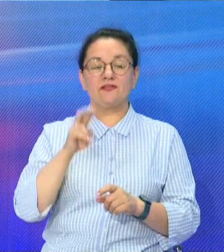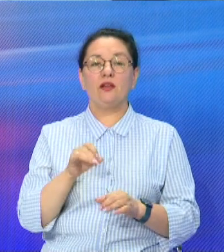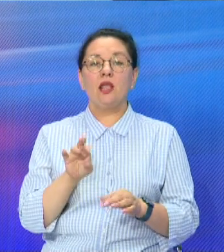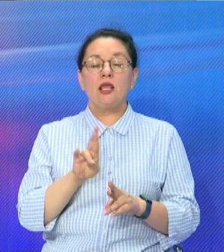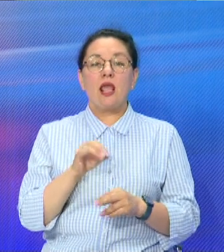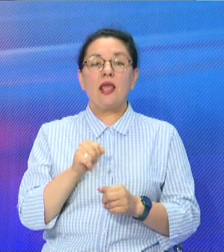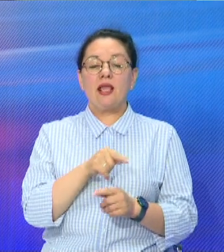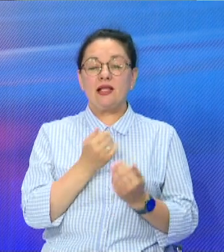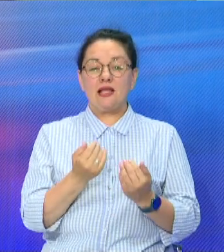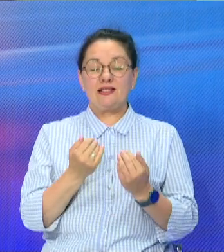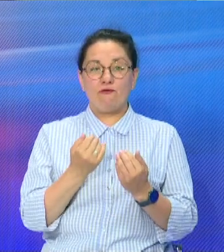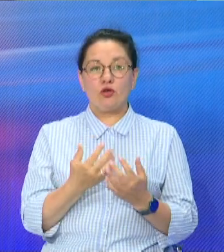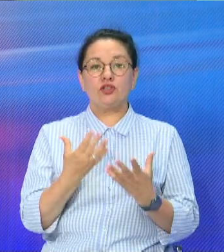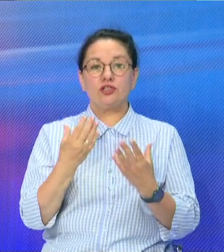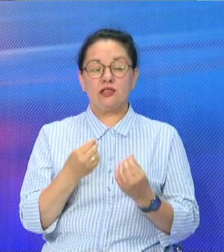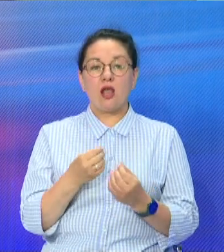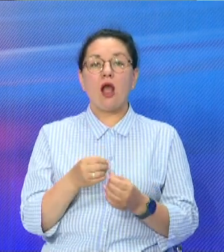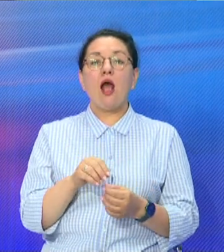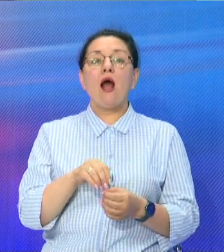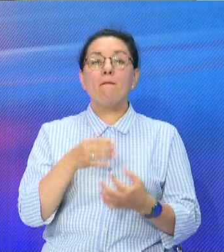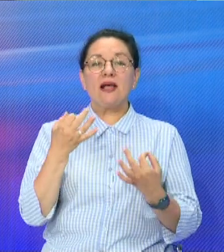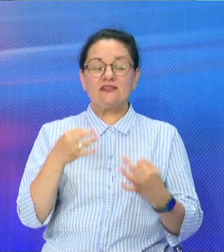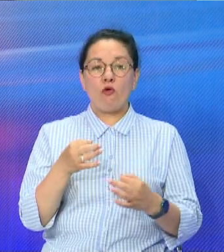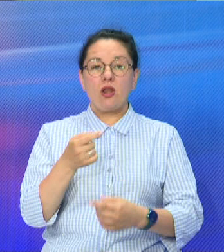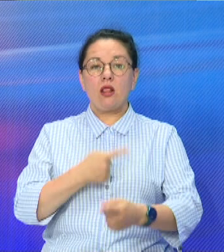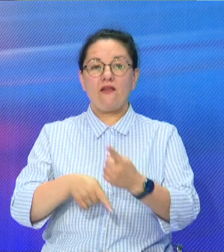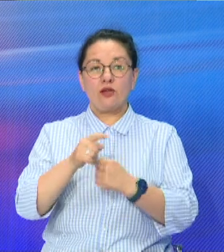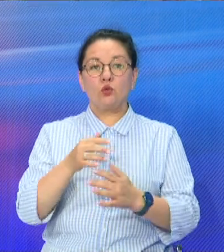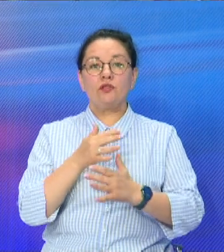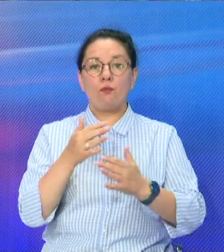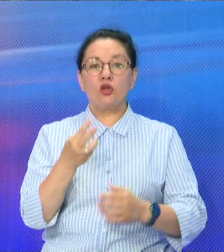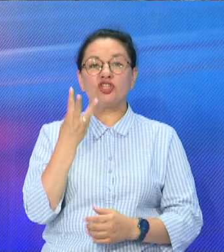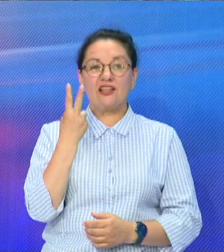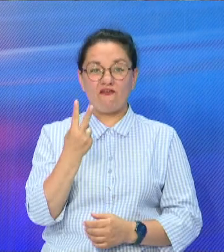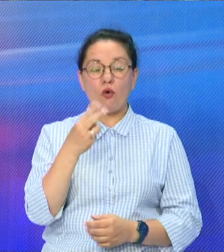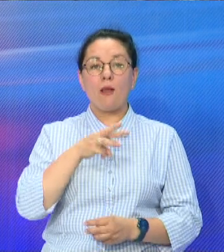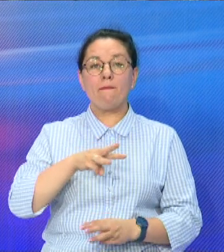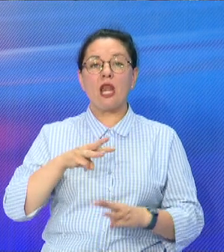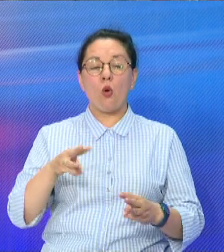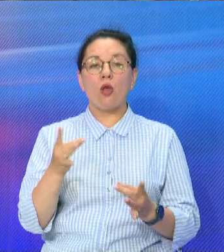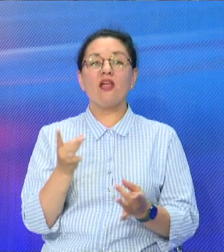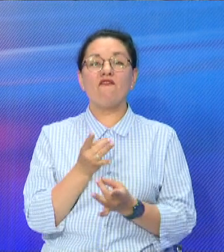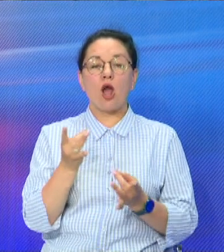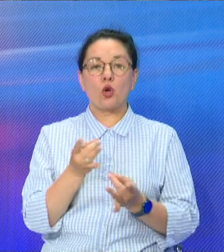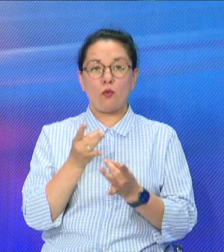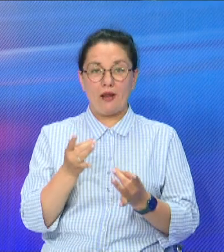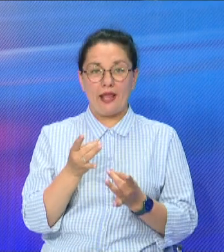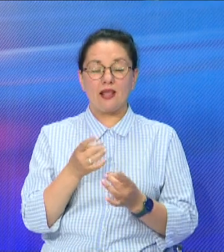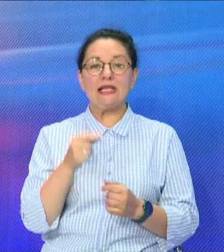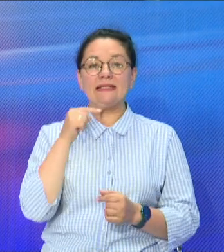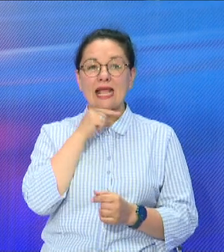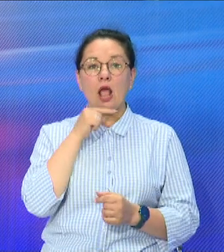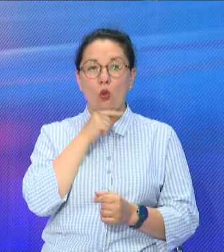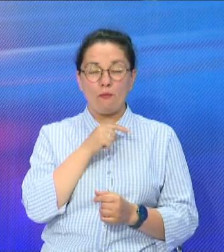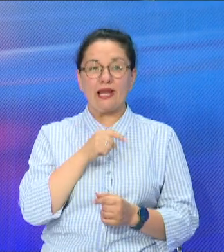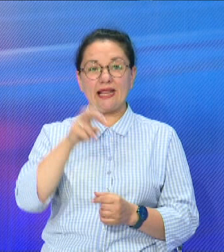и початок bio лучшего дозволили вернуть бюджет боль за 2 миллиона рублей а кроме того сэкономить полтора миллиона бюджетных сроков по вы